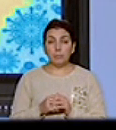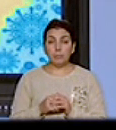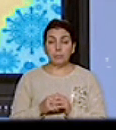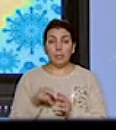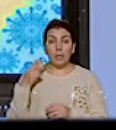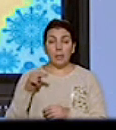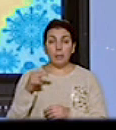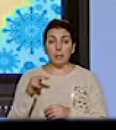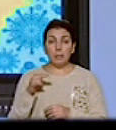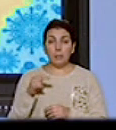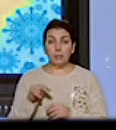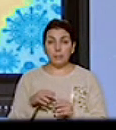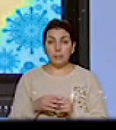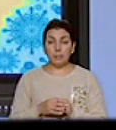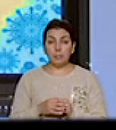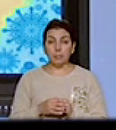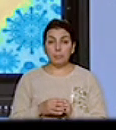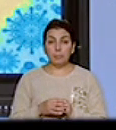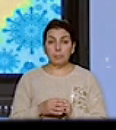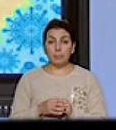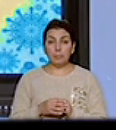на двадцатом,